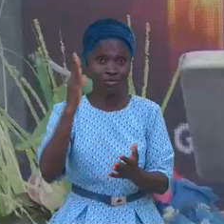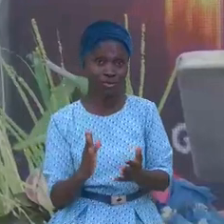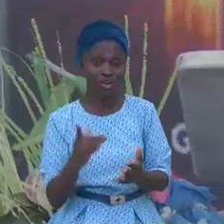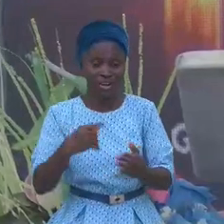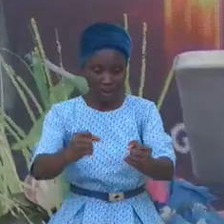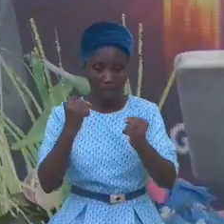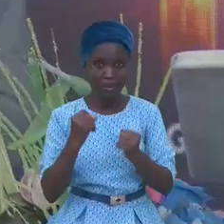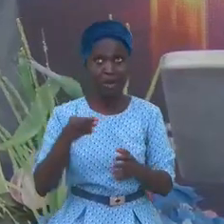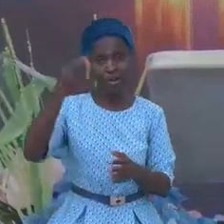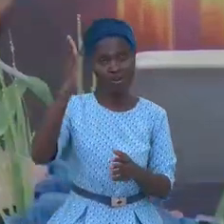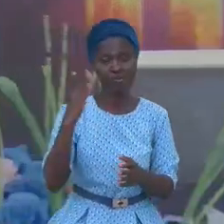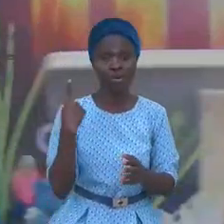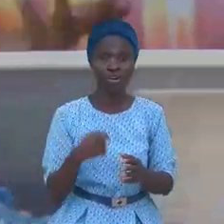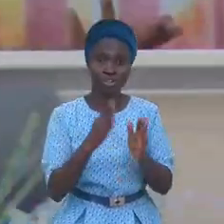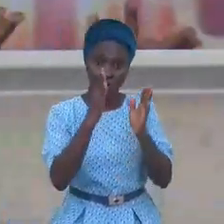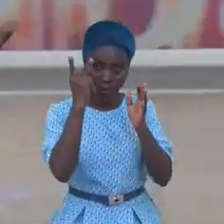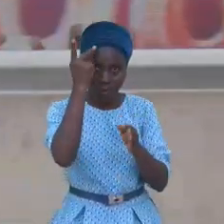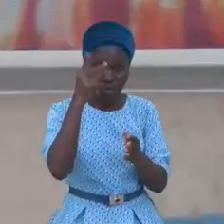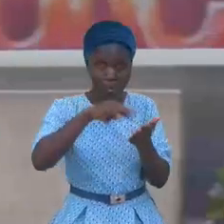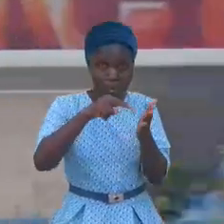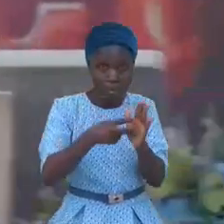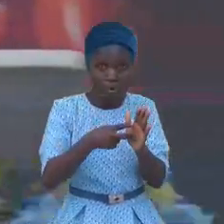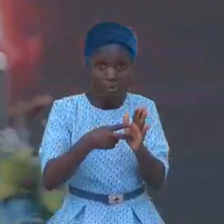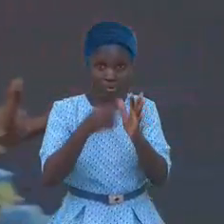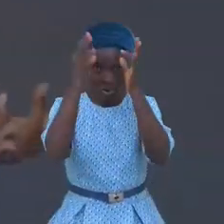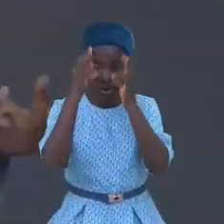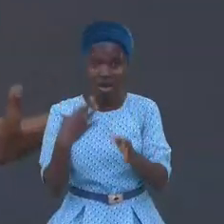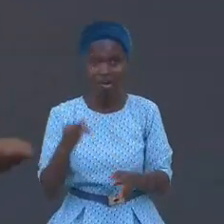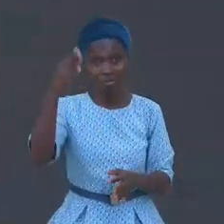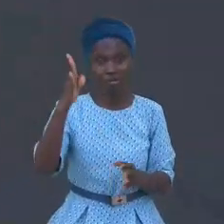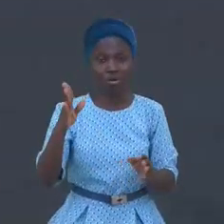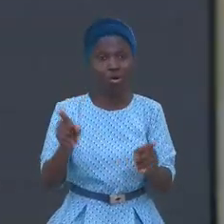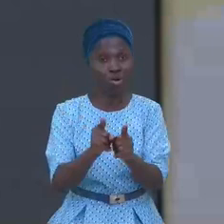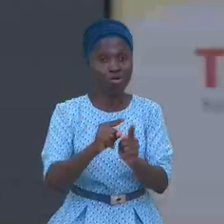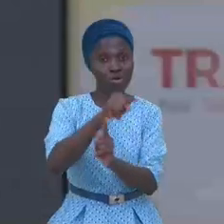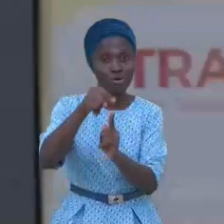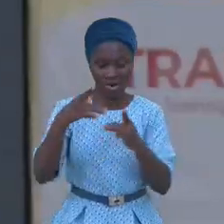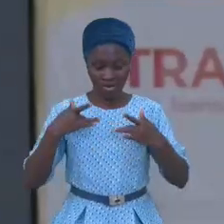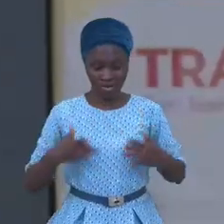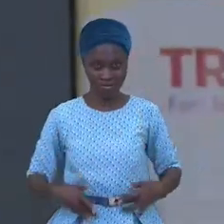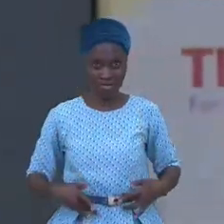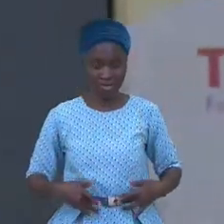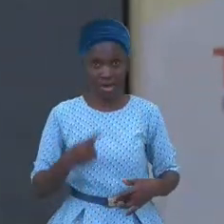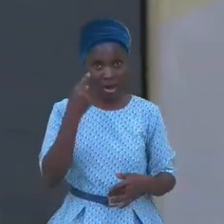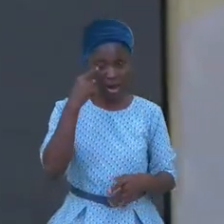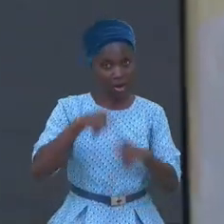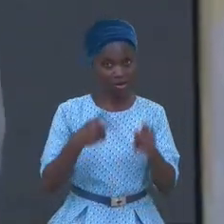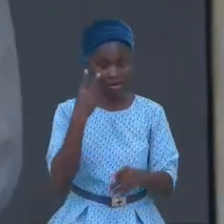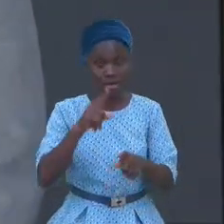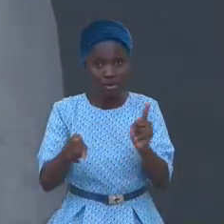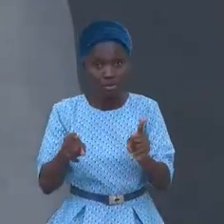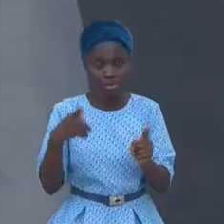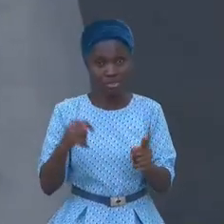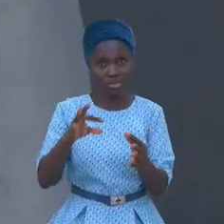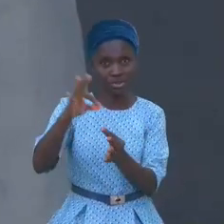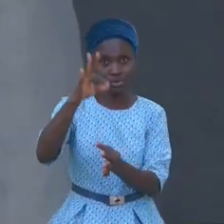les intentions de Dieu. Et même quand les yeux physiques ne pouvaient plus voir, les yeux internes, intérieurs pouvaient